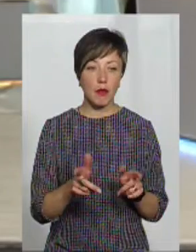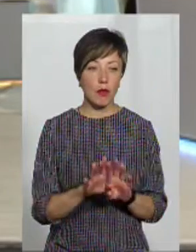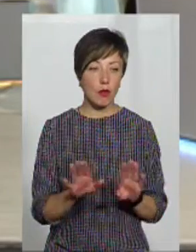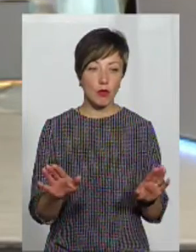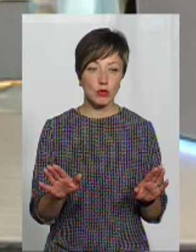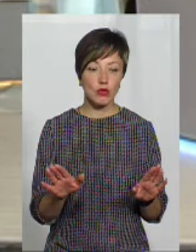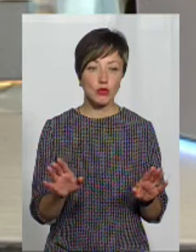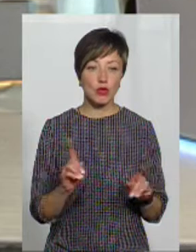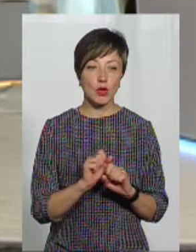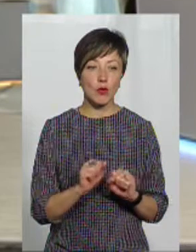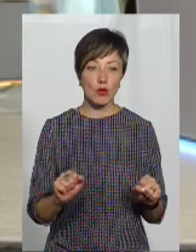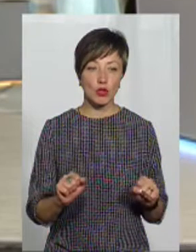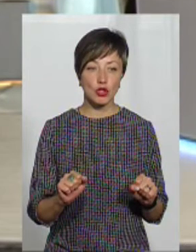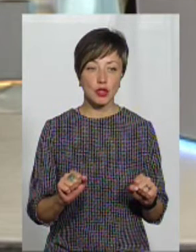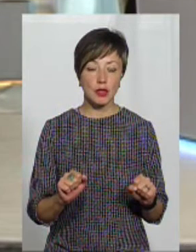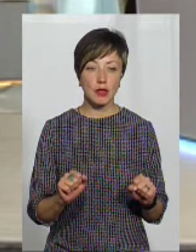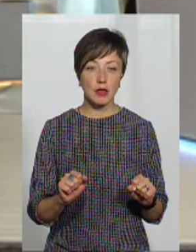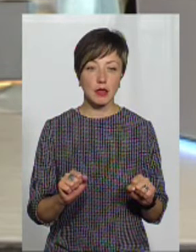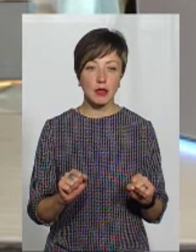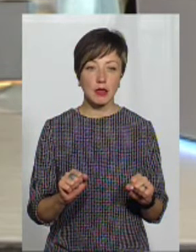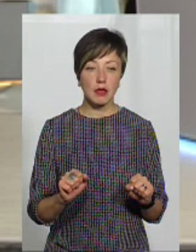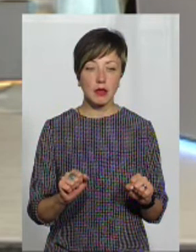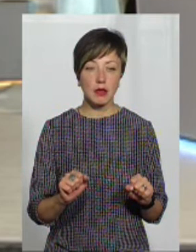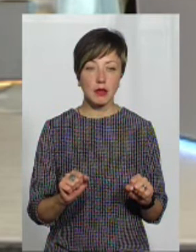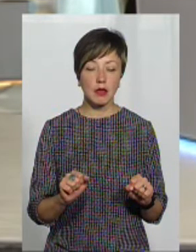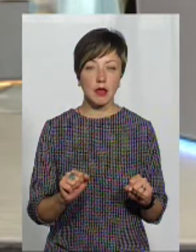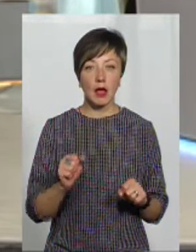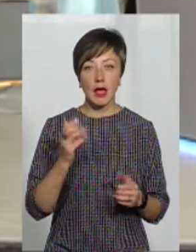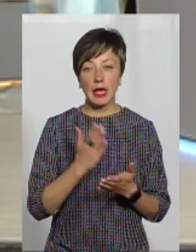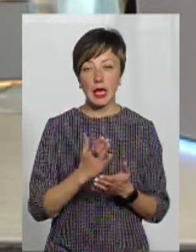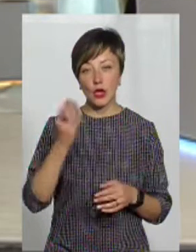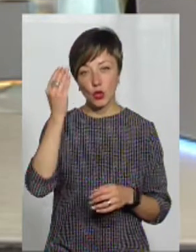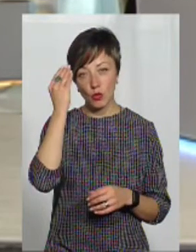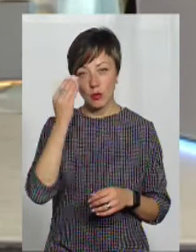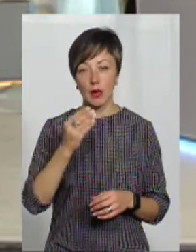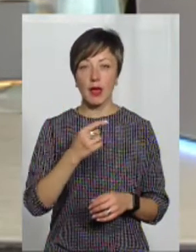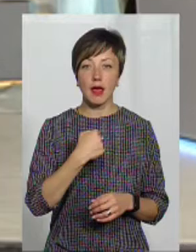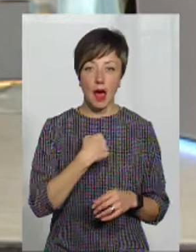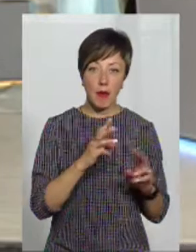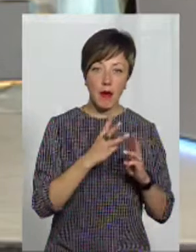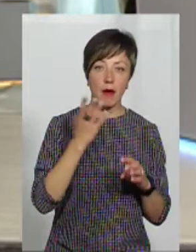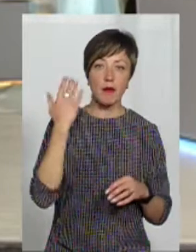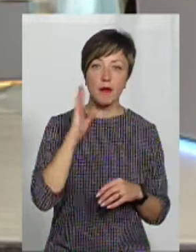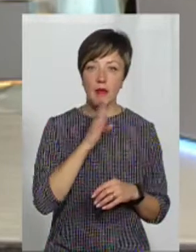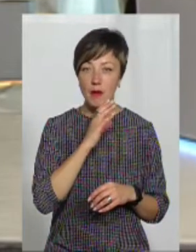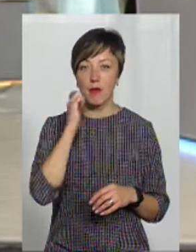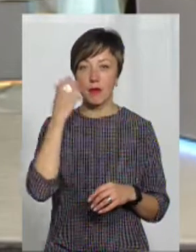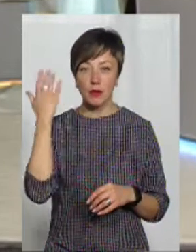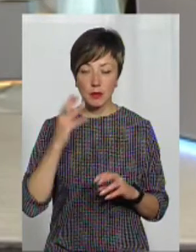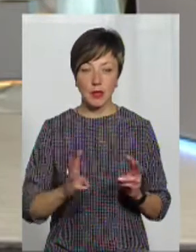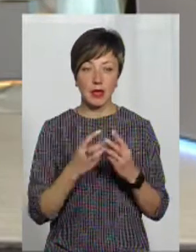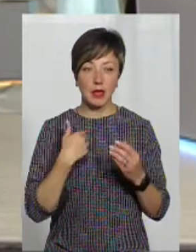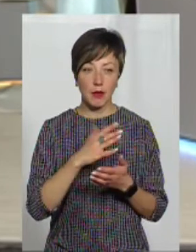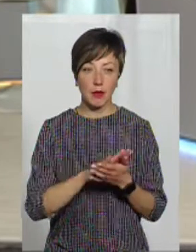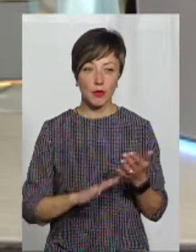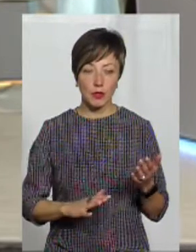погоджуються з тим, що не можна. Там така побутує думка, що я палю, моя мама палила, моя бабуся палила, я